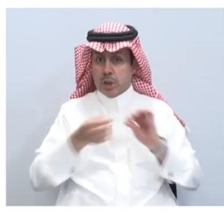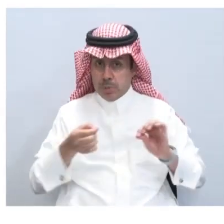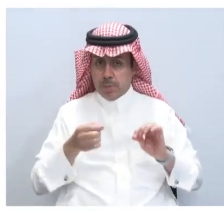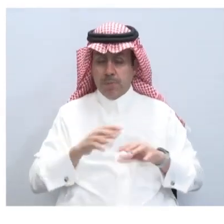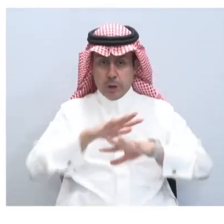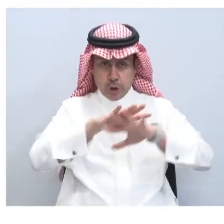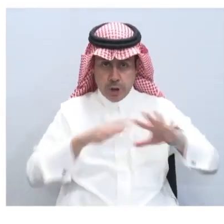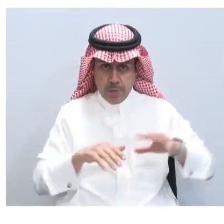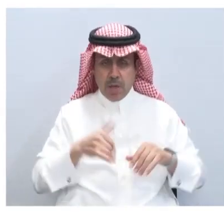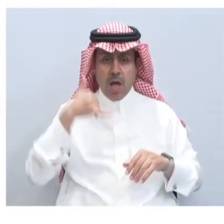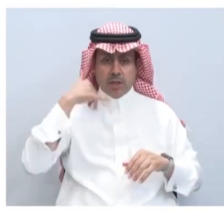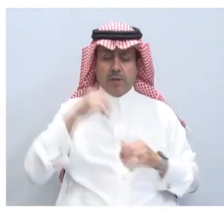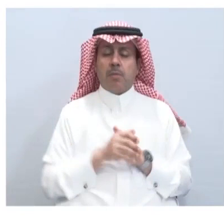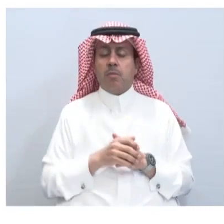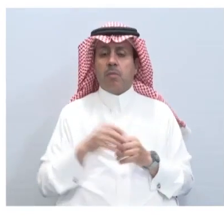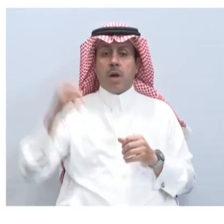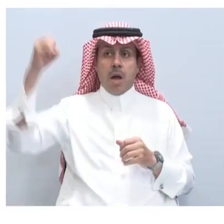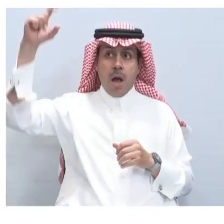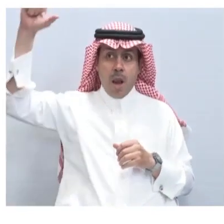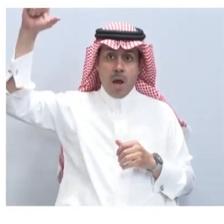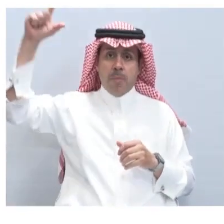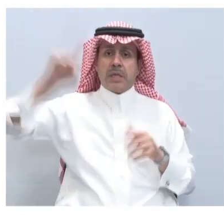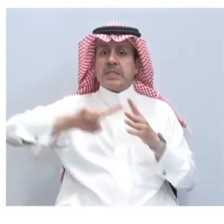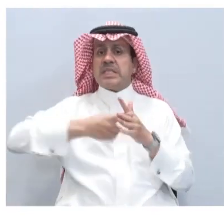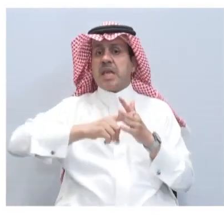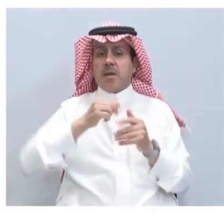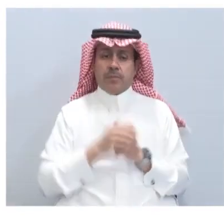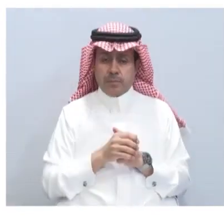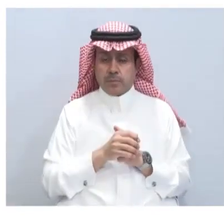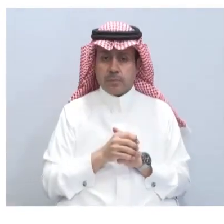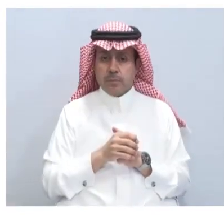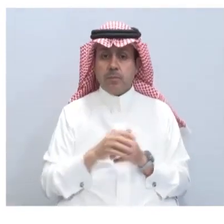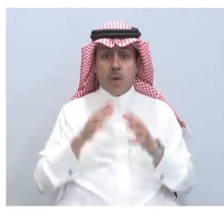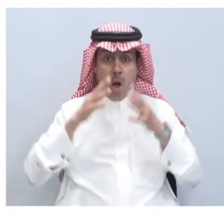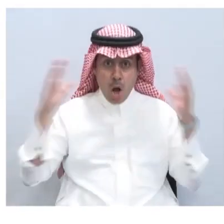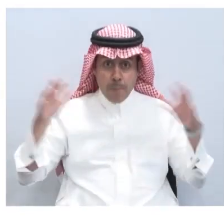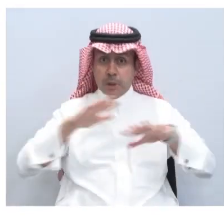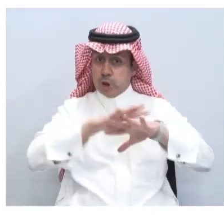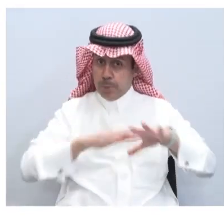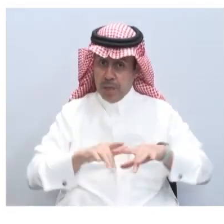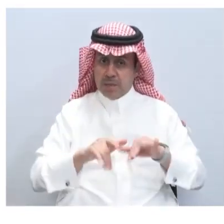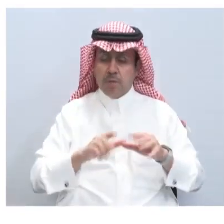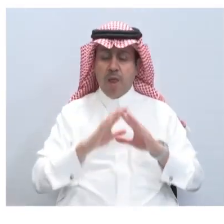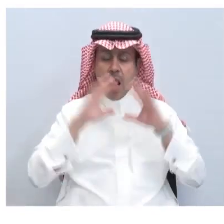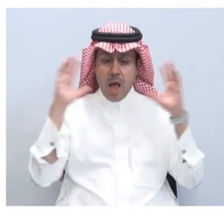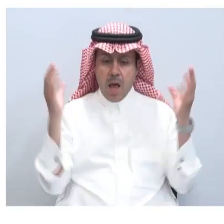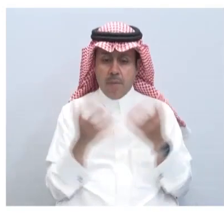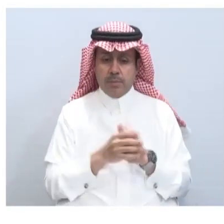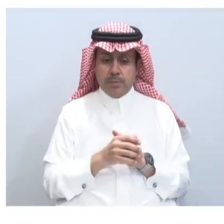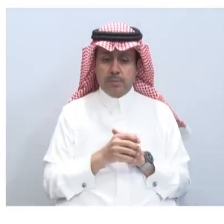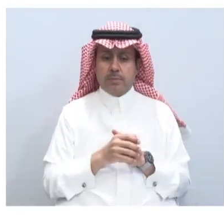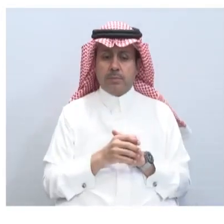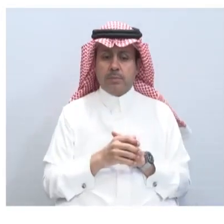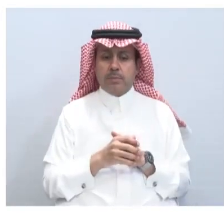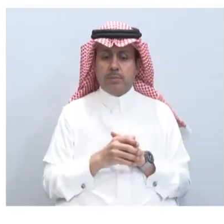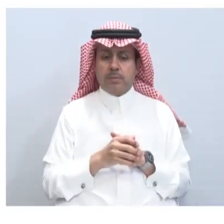طريق الشبكه الهاتفيه والاقمار الصناعيه وتعد اكبر شبكه حاسبات في العالم اذا شبكه الانترنت